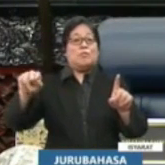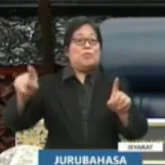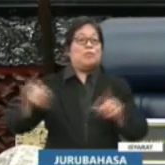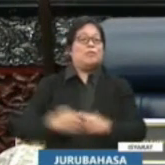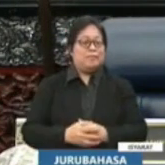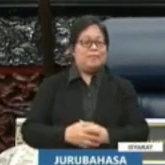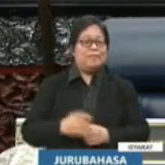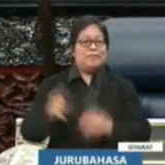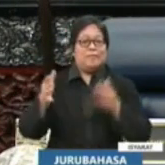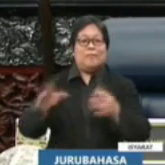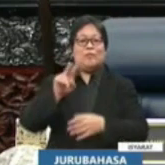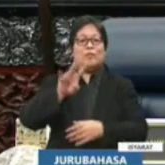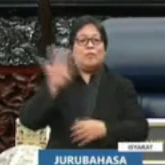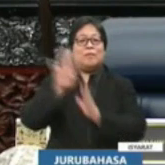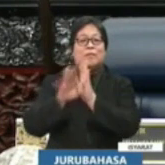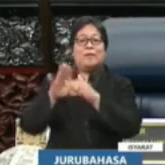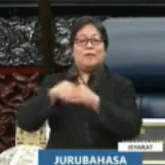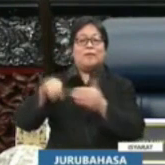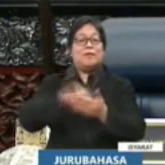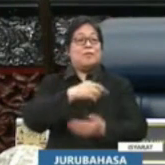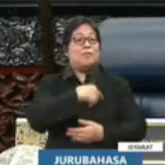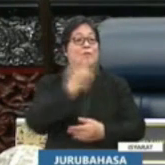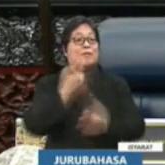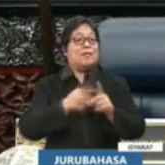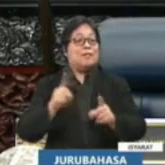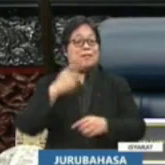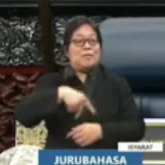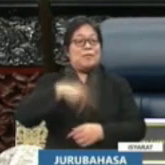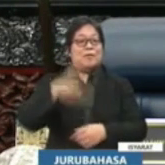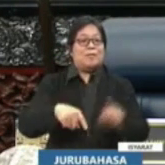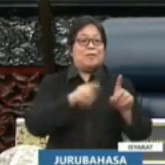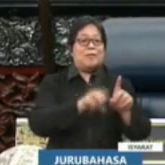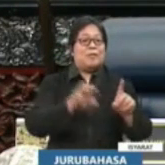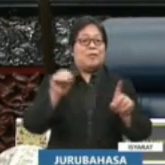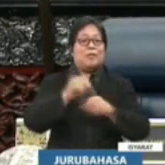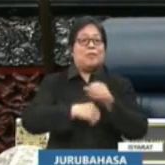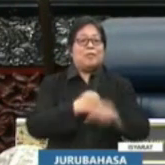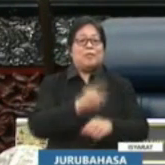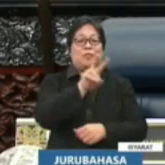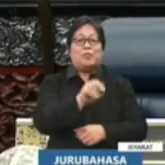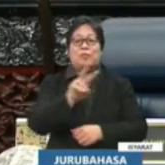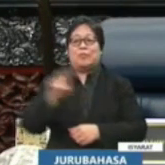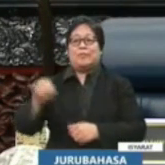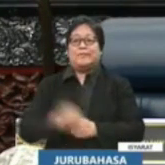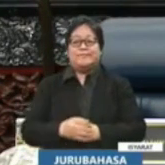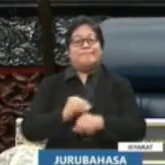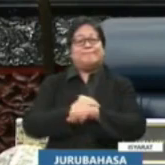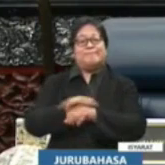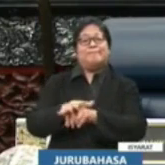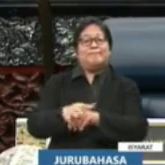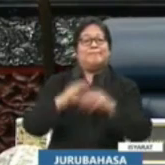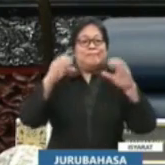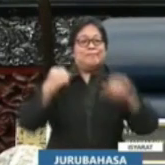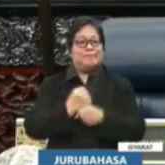Sementara bakinya RM24 bilion merupakan kerugian daripada pelaksanaan PKP 1 pada 2020 yang menjejaskan pelaksanaan